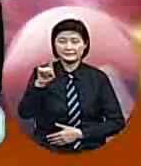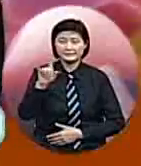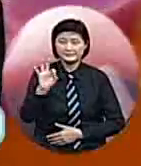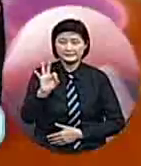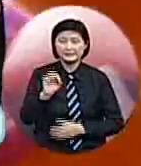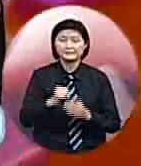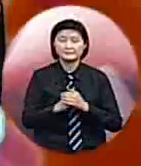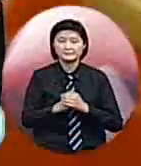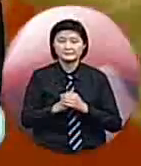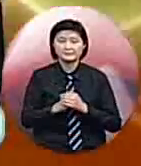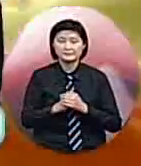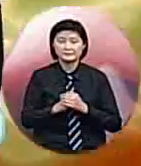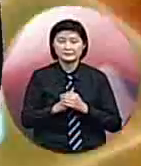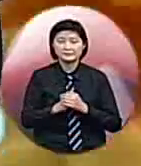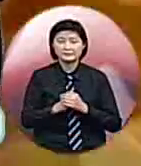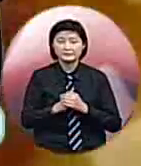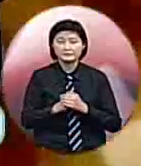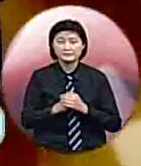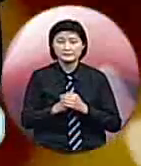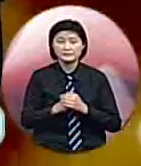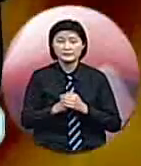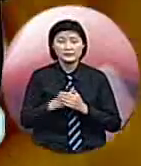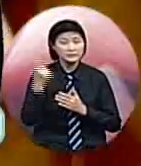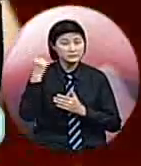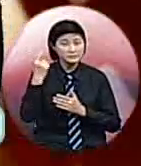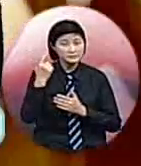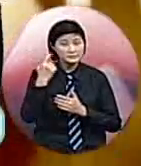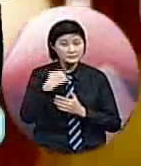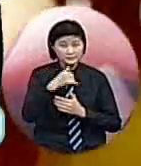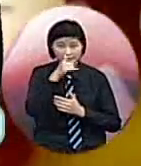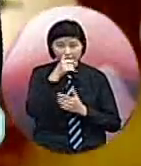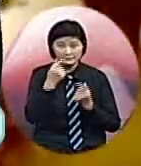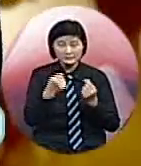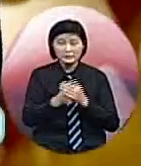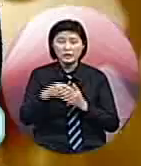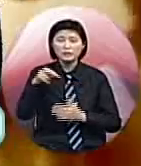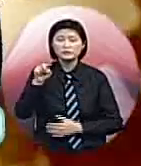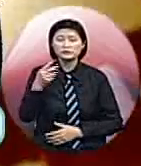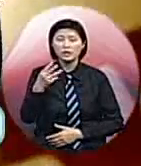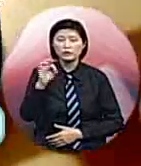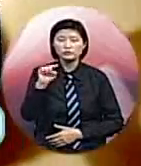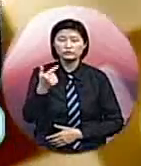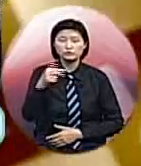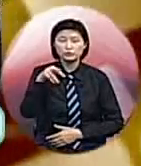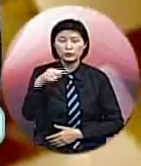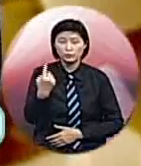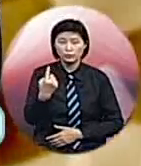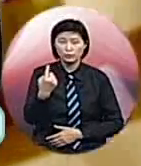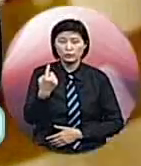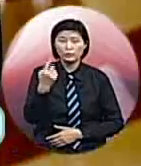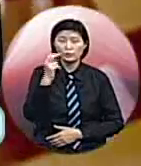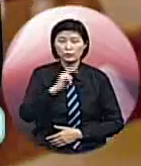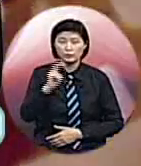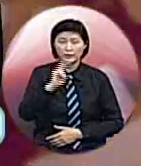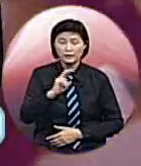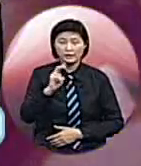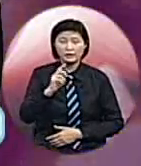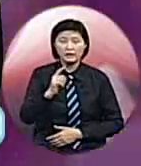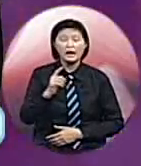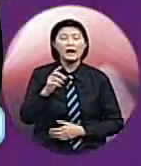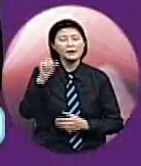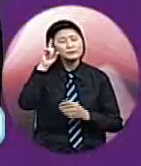아버님. 들어본 것 같죠? 예, 예, 양재창 아버님. 네, 네. 옛날에 서른도 저 운도 그 예. 저 퀴즈 냈던 사람. 네.